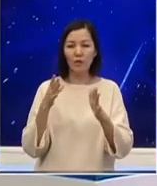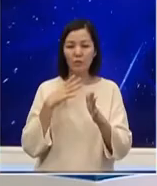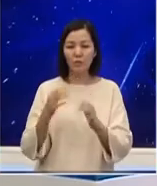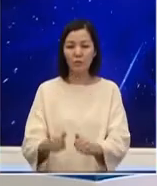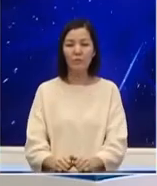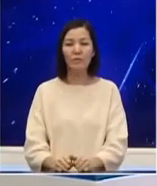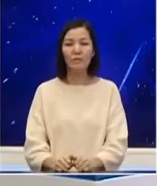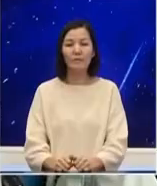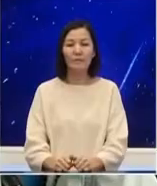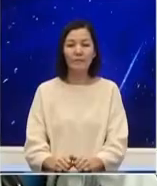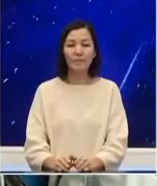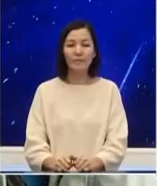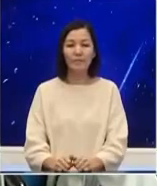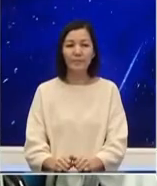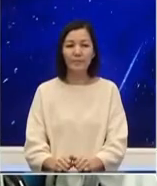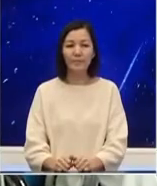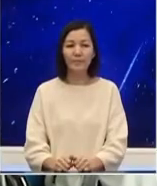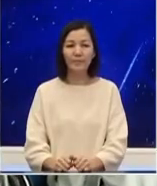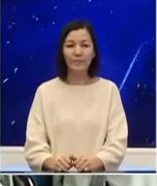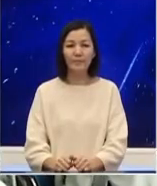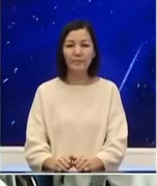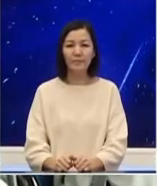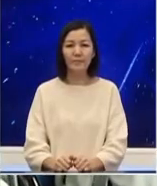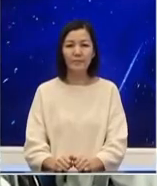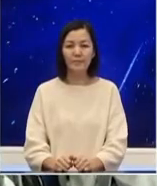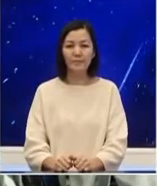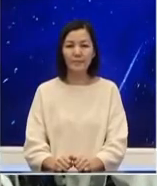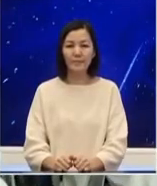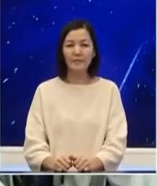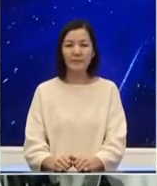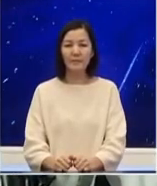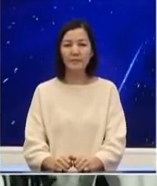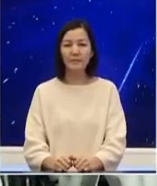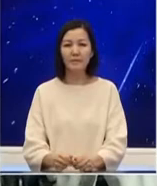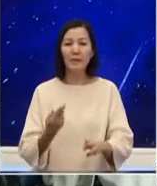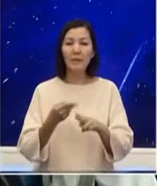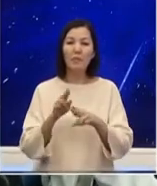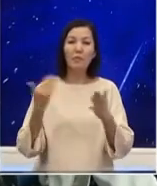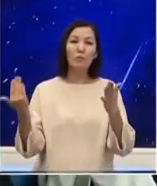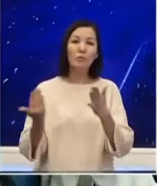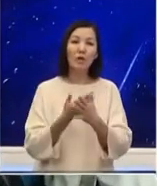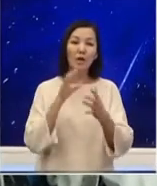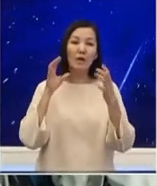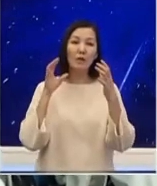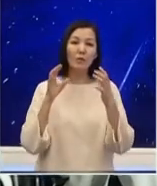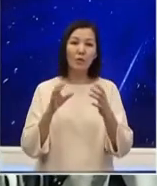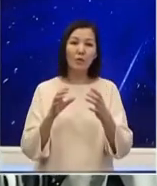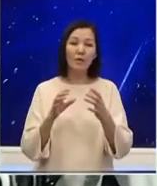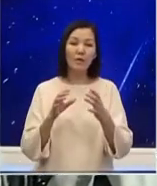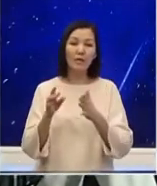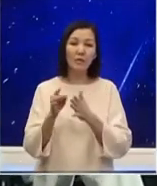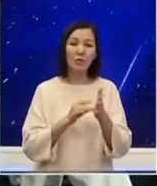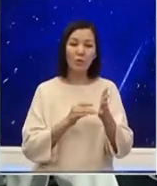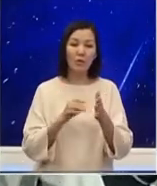үлгерді. Новейші технологии немецкі производителей. Бұл жаңа көлік неміс технологиясымен жабдықталған.